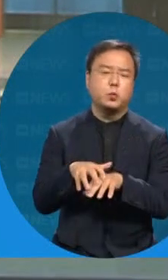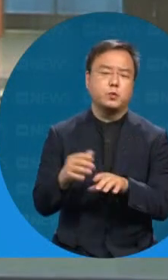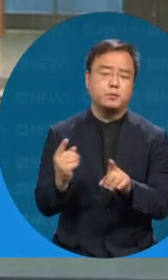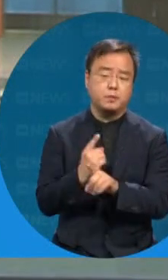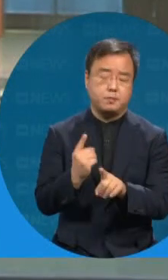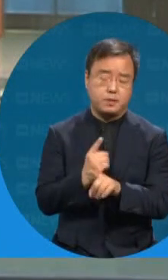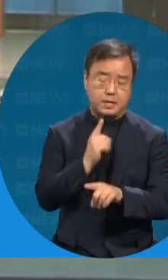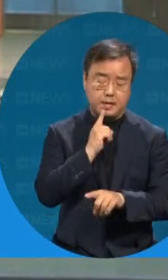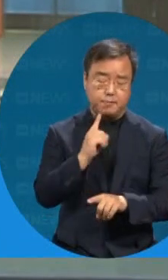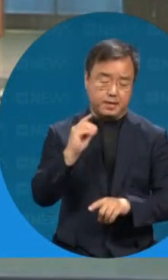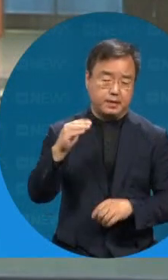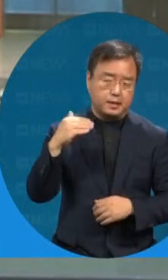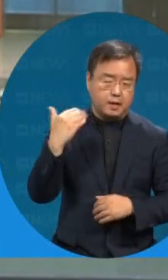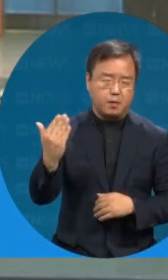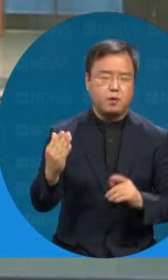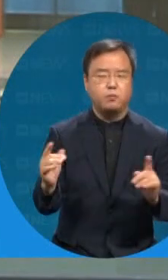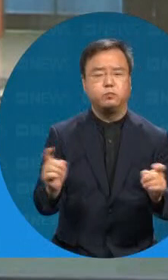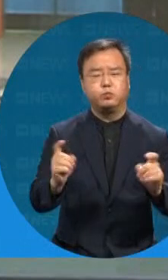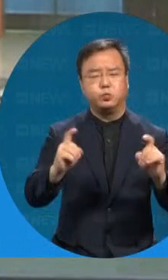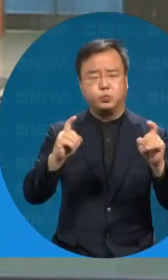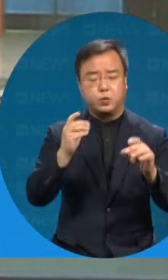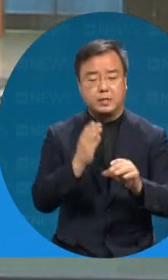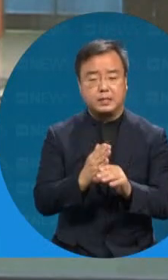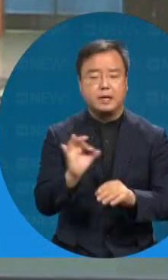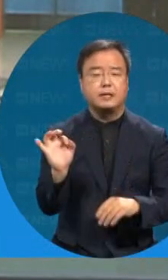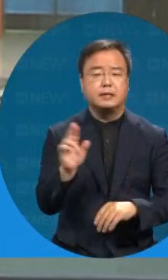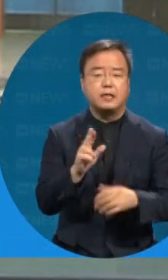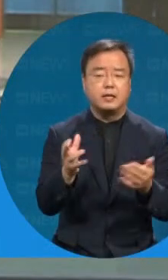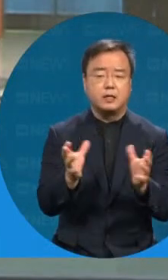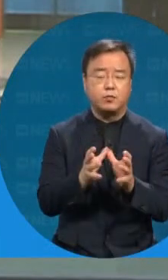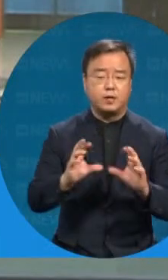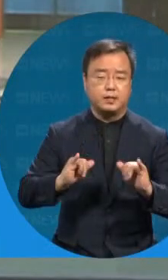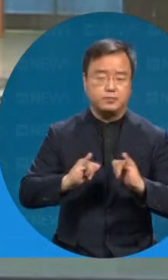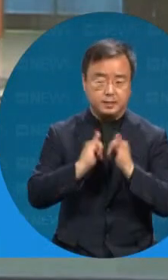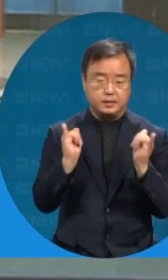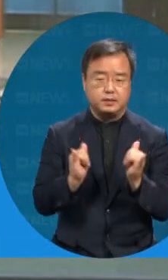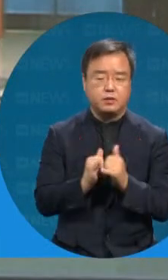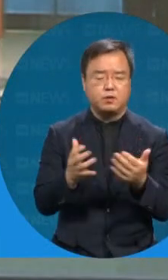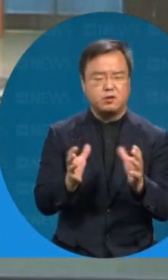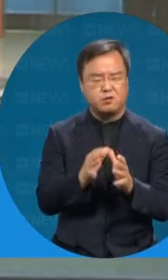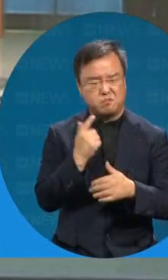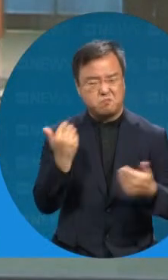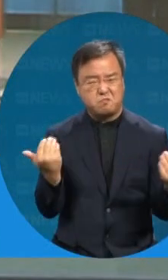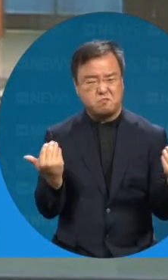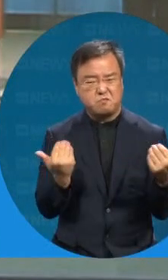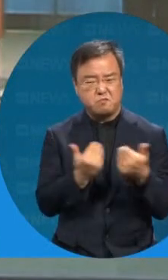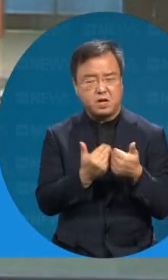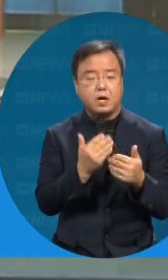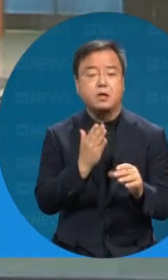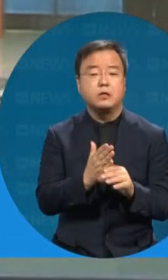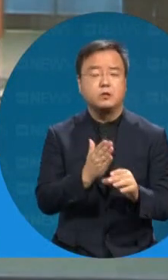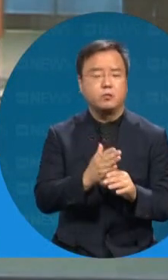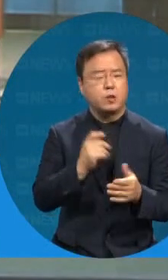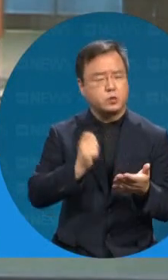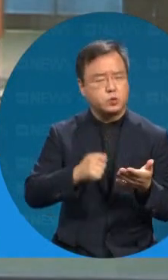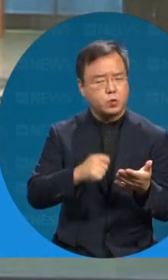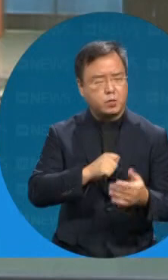시민단체를 중심으로이 반발이 확산하면서 최종 통과까지 진통의 예상됩니다 김현숙